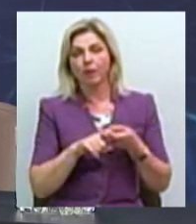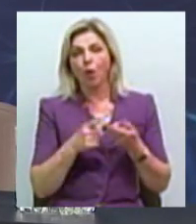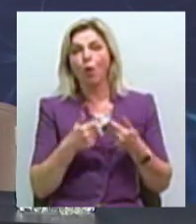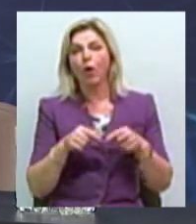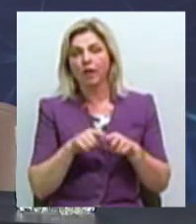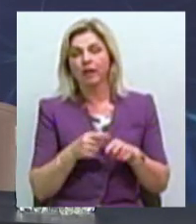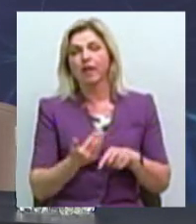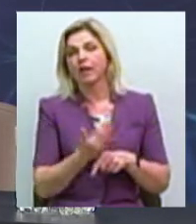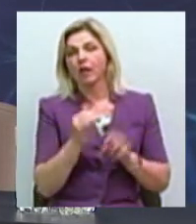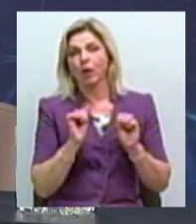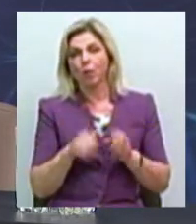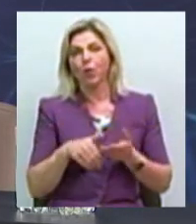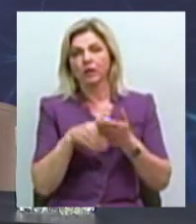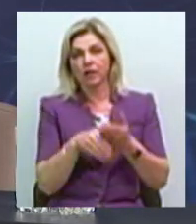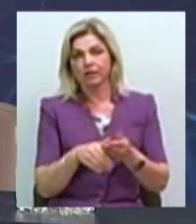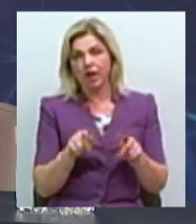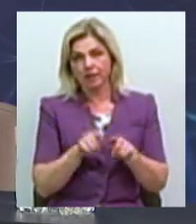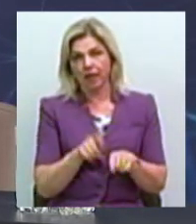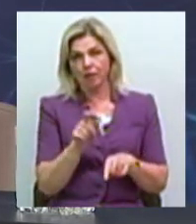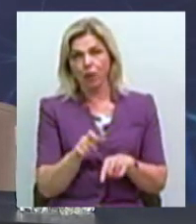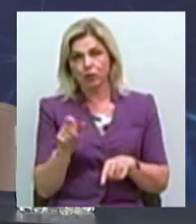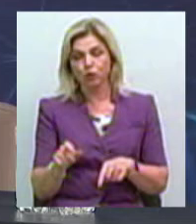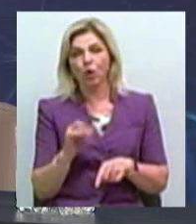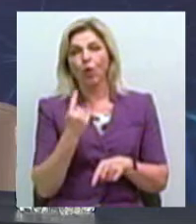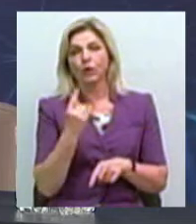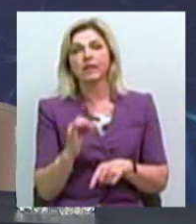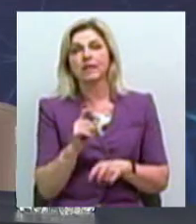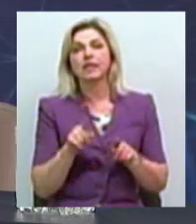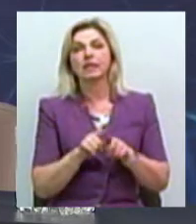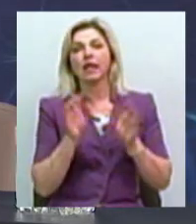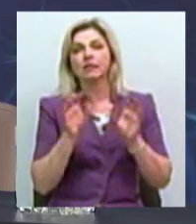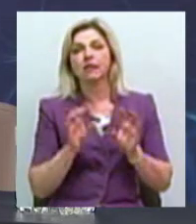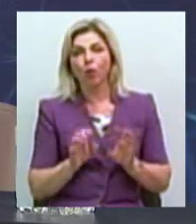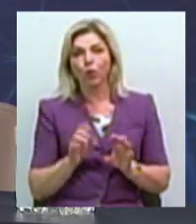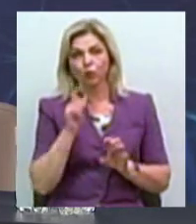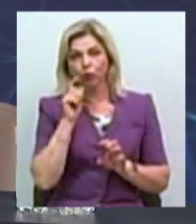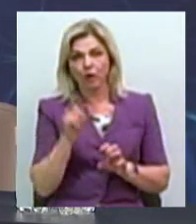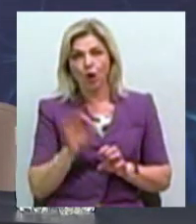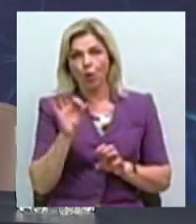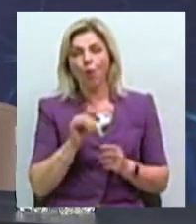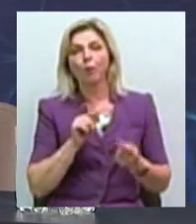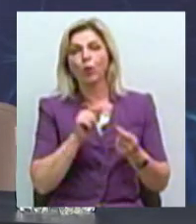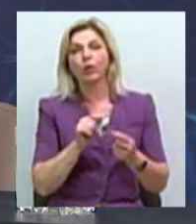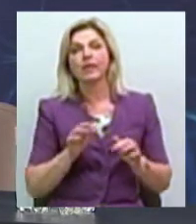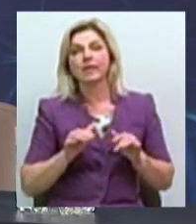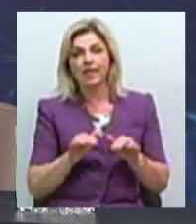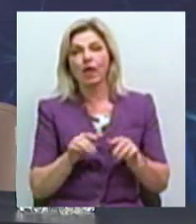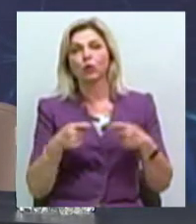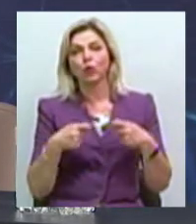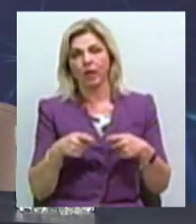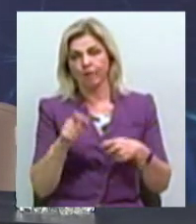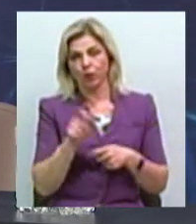можуть надавати допомогу таким особам. І одним із таких законів є закон України про протидію торгівлі людьми. І от саме цей